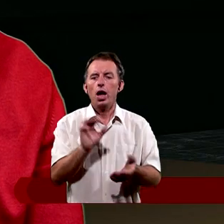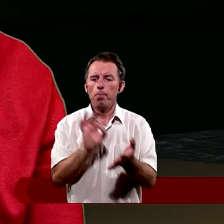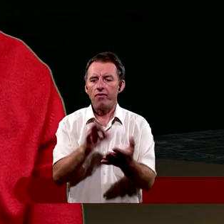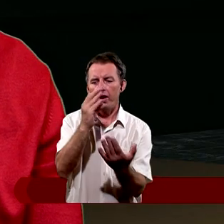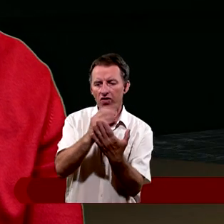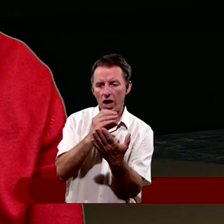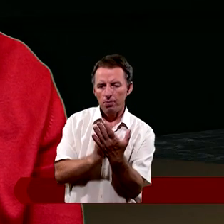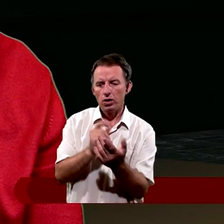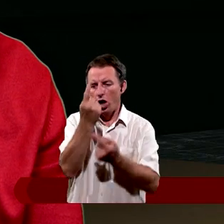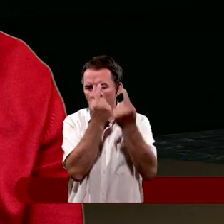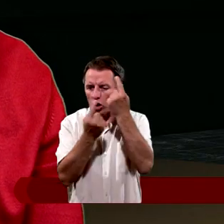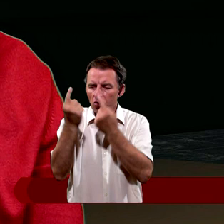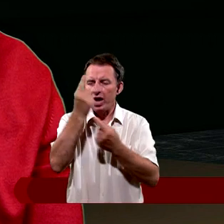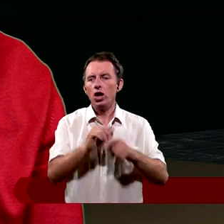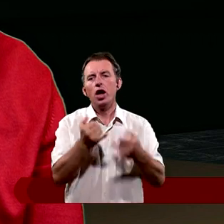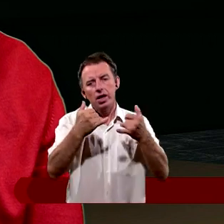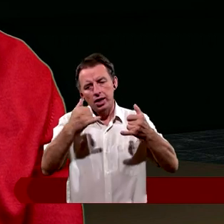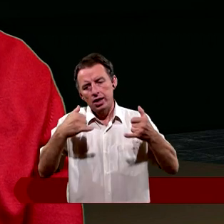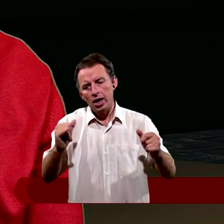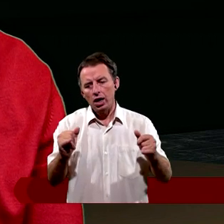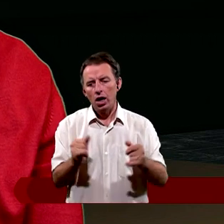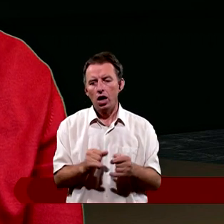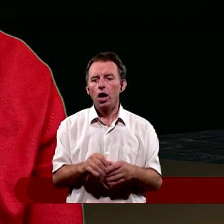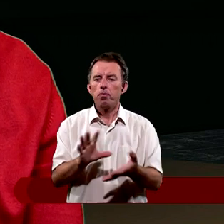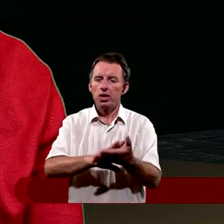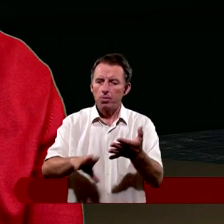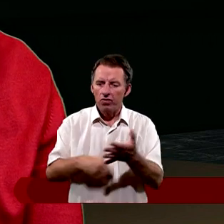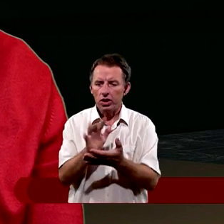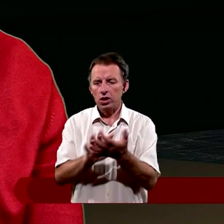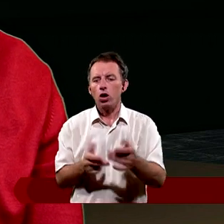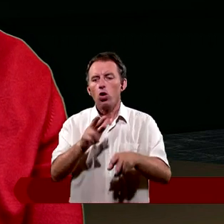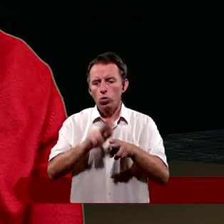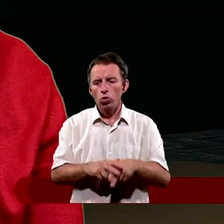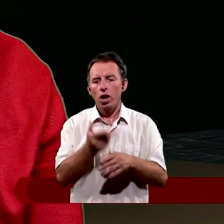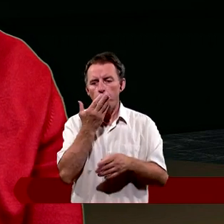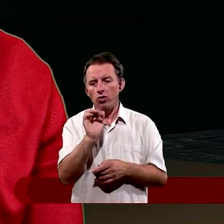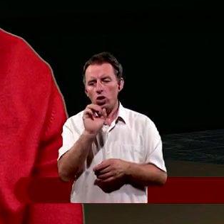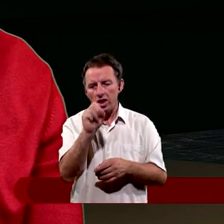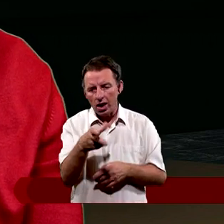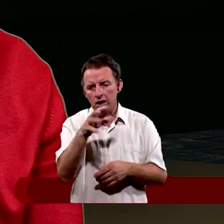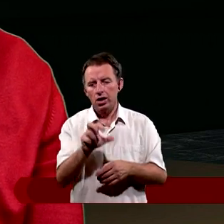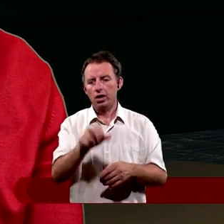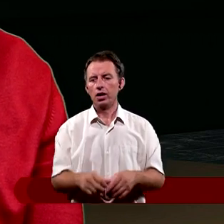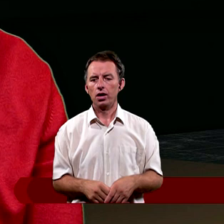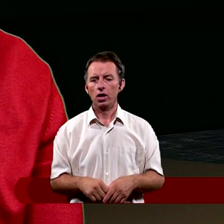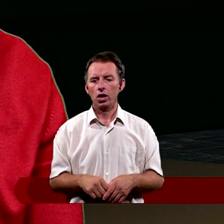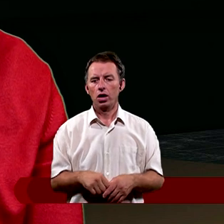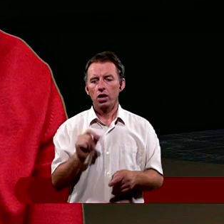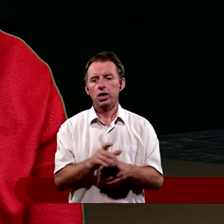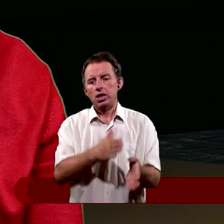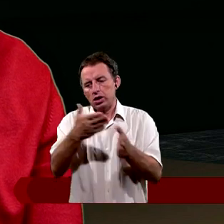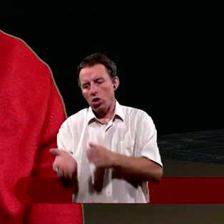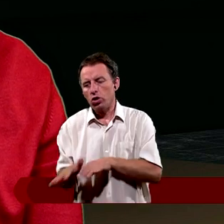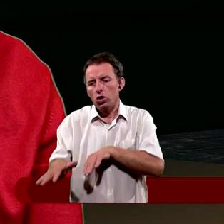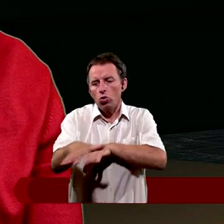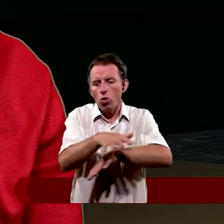pewne fragmenty w naszym rozważaniu z innych tekstów Pisma Świętego, które mówią o takiej tej stronie